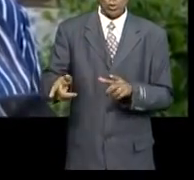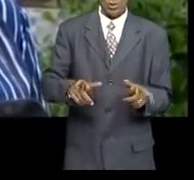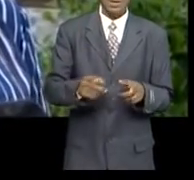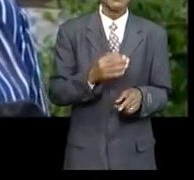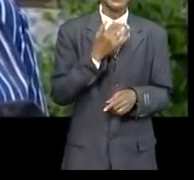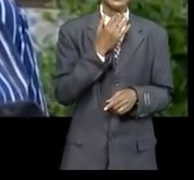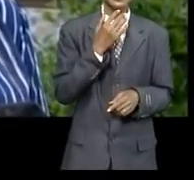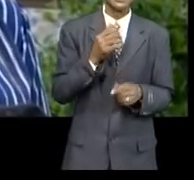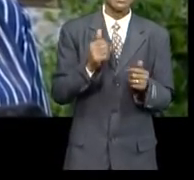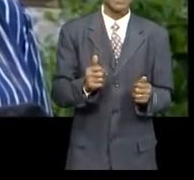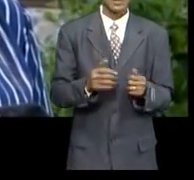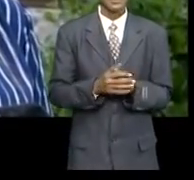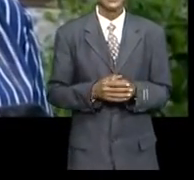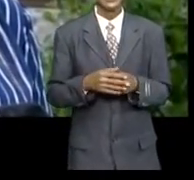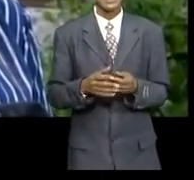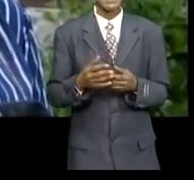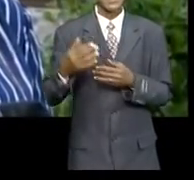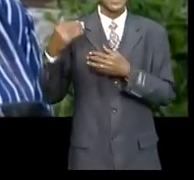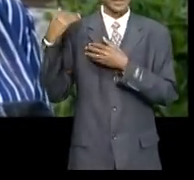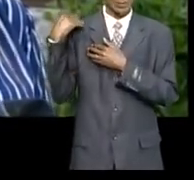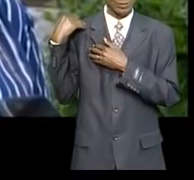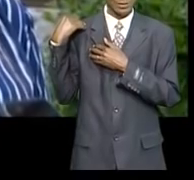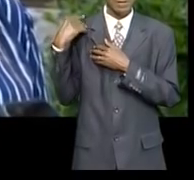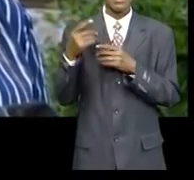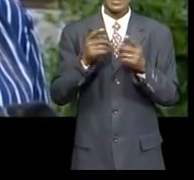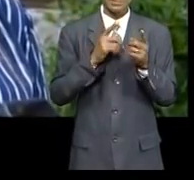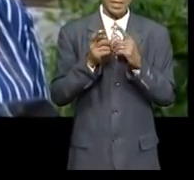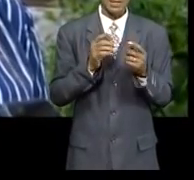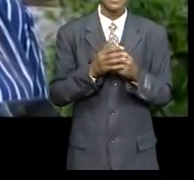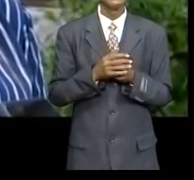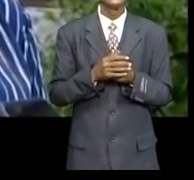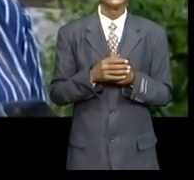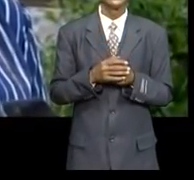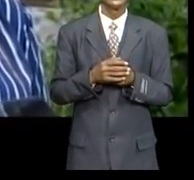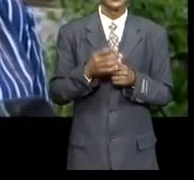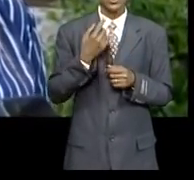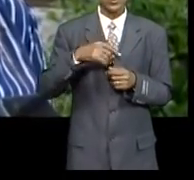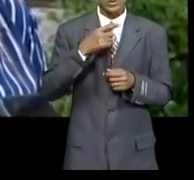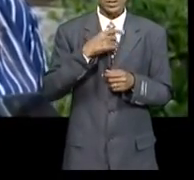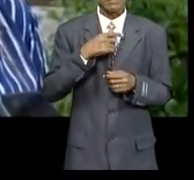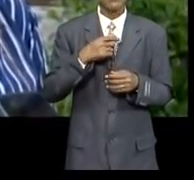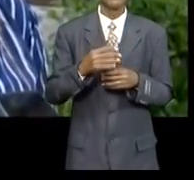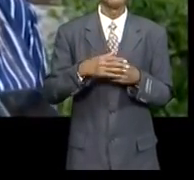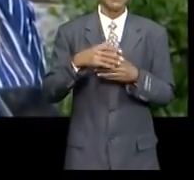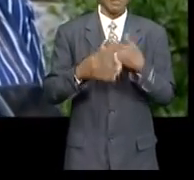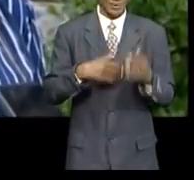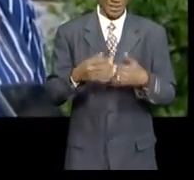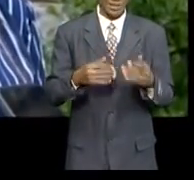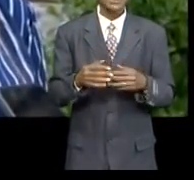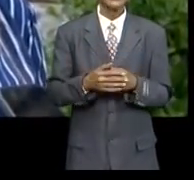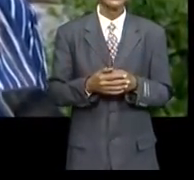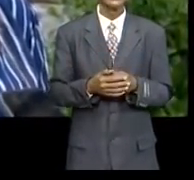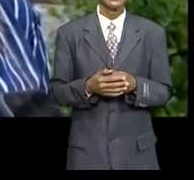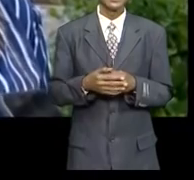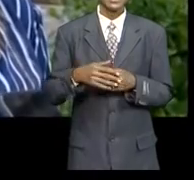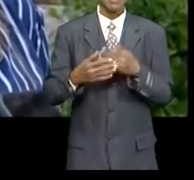de mettre sur la table déjà les conflits et les problèmes que l'on rencontre, de mettre en présence tous les différents acteurs afin de pouvoir trouver le point commun, ce qui